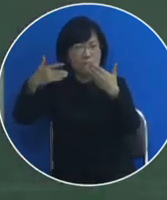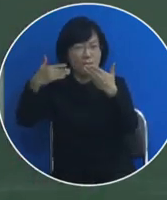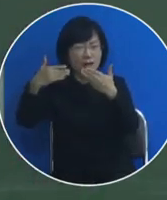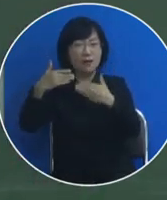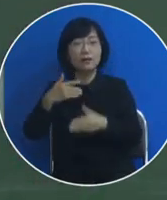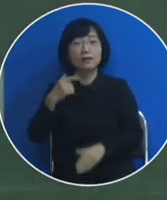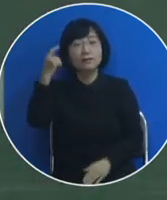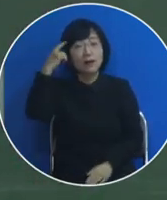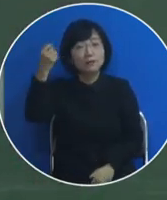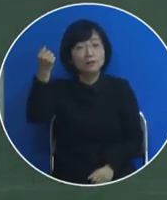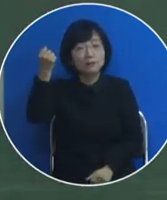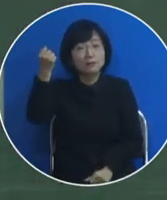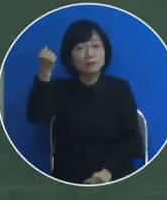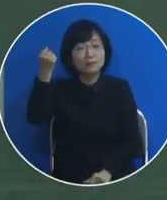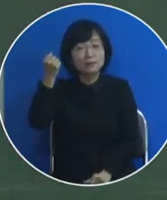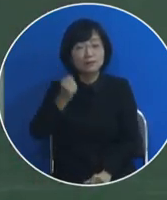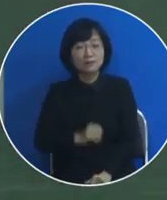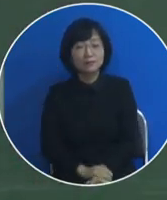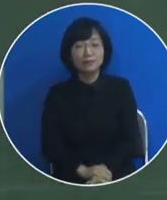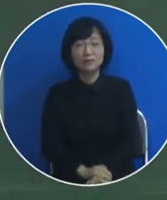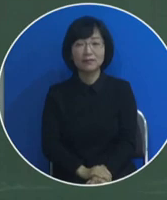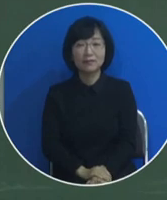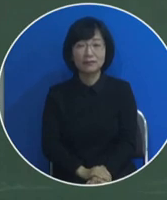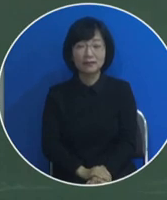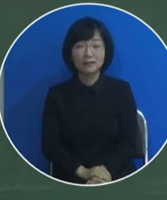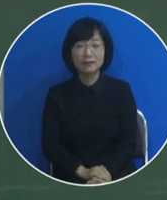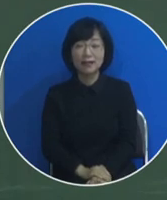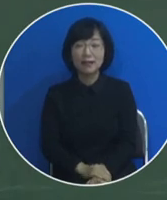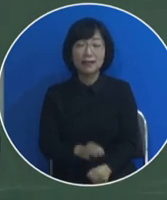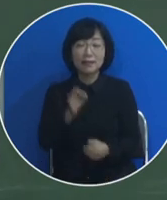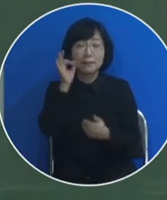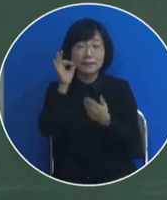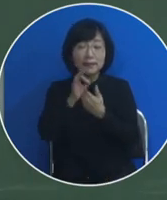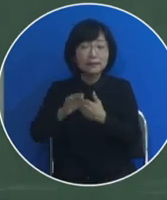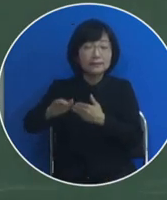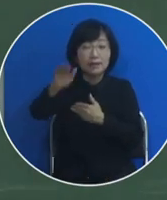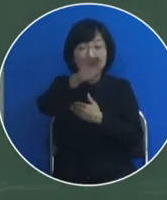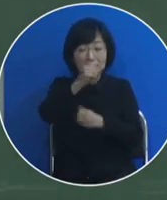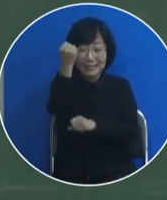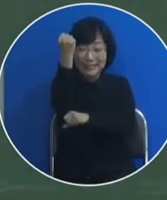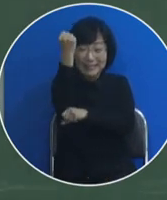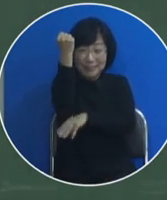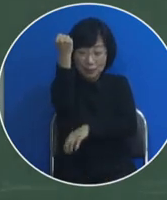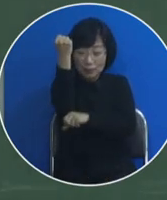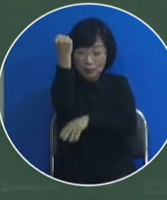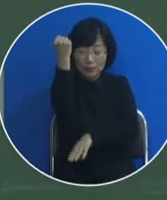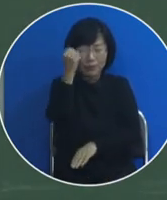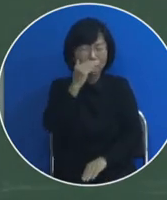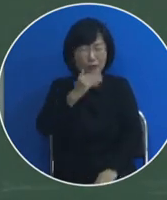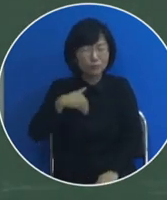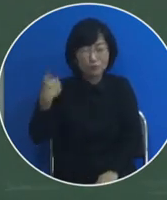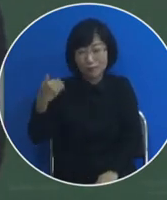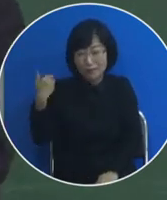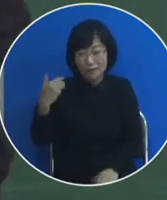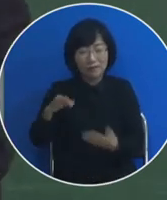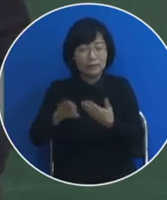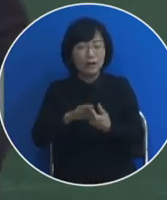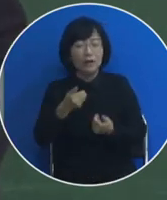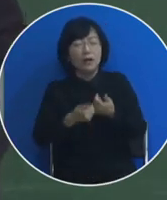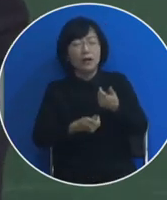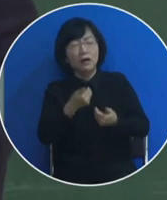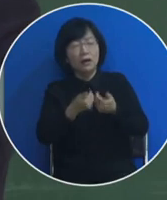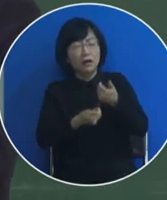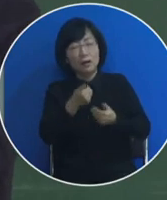and it didn't matter to him. 여러분 이 기본을 놓치면요. 여러분 모든 부분에 갈등 생기고 일 안 됩니다. 왜 그런 어리석은 손해를